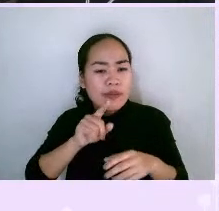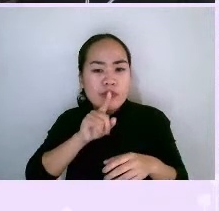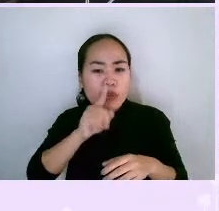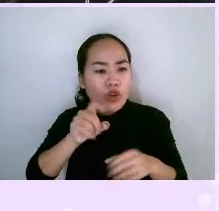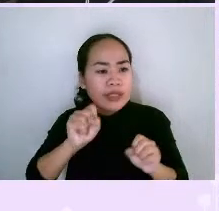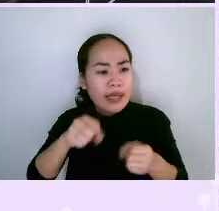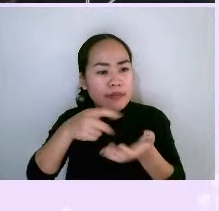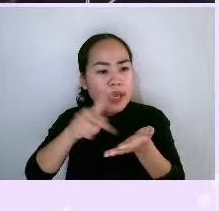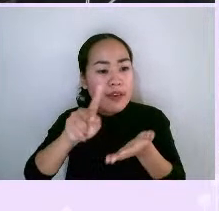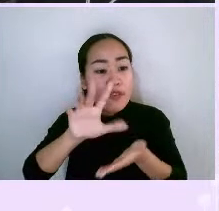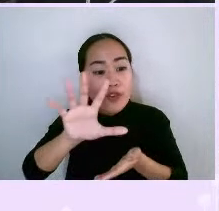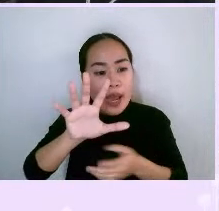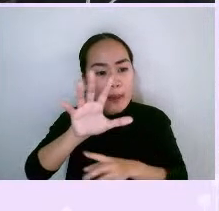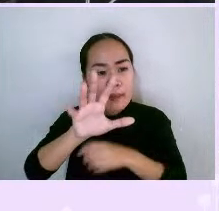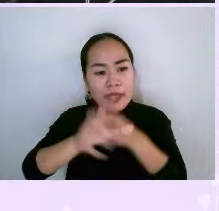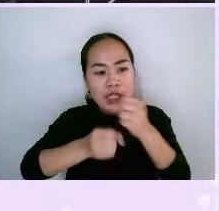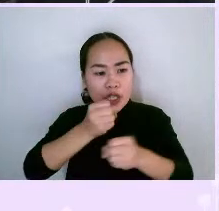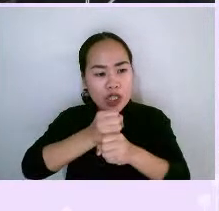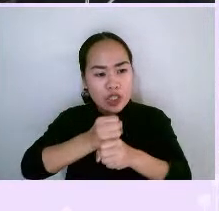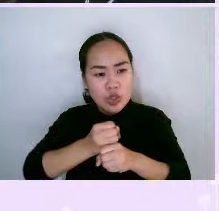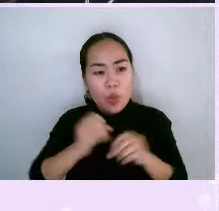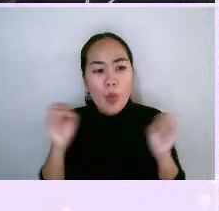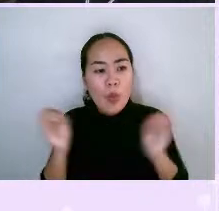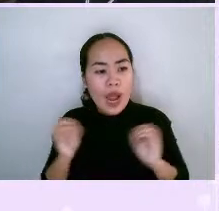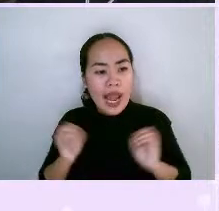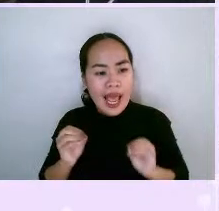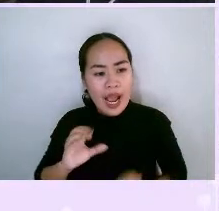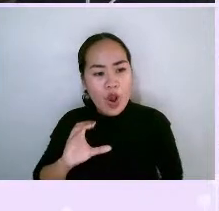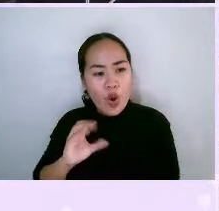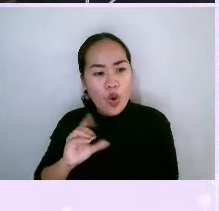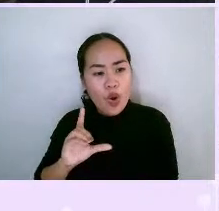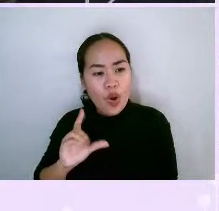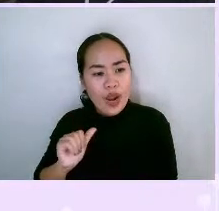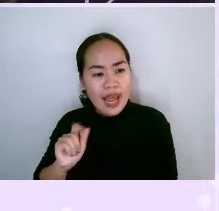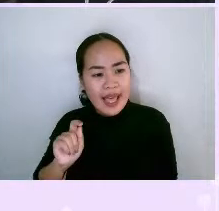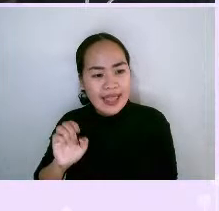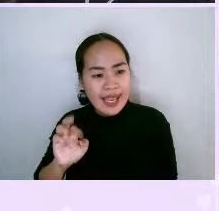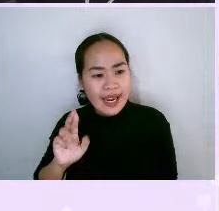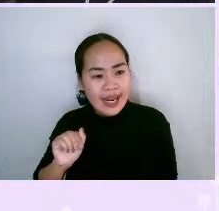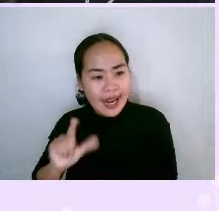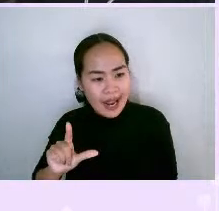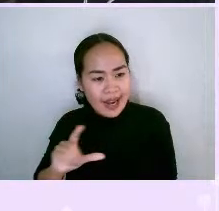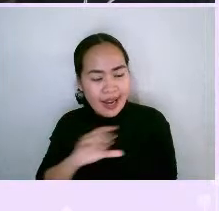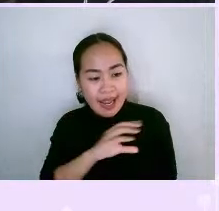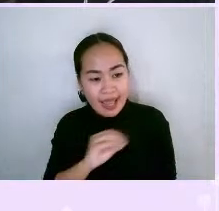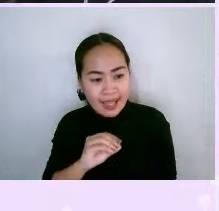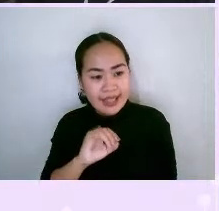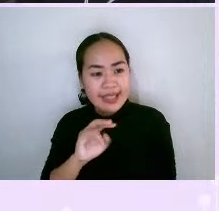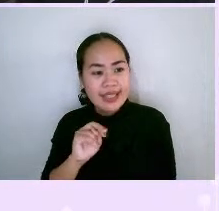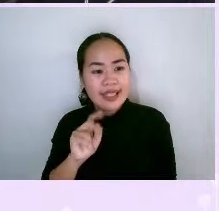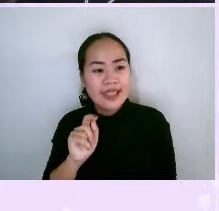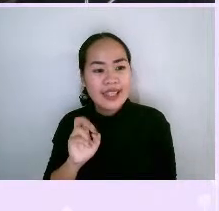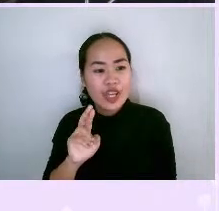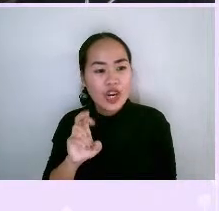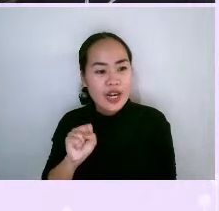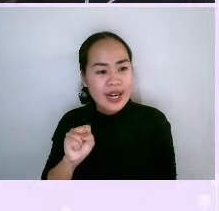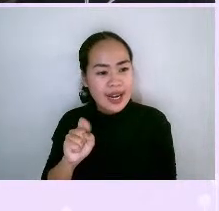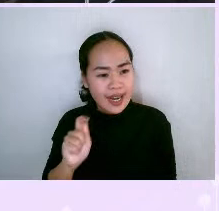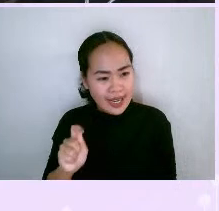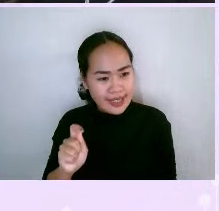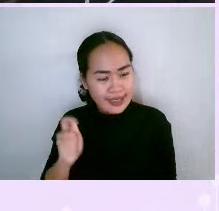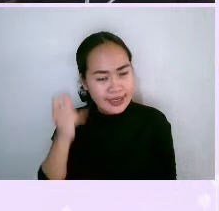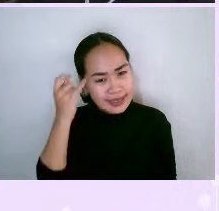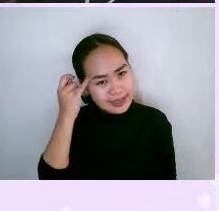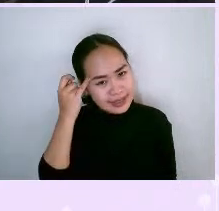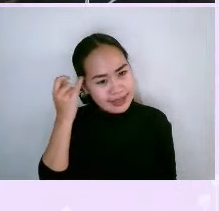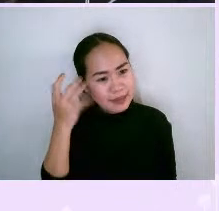5 years without collateral and without interest. Okay, so I think malapit na yung time ko.